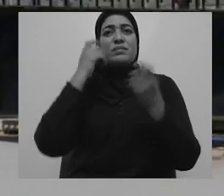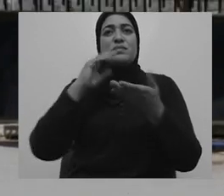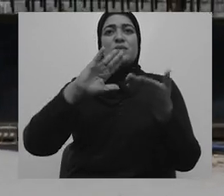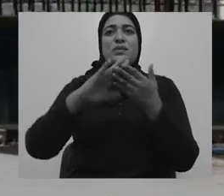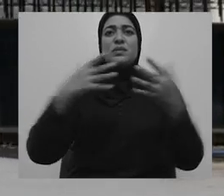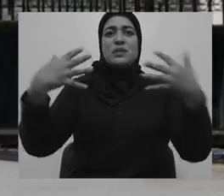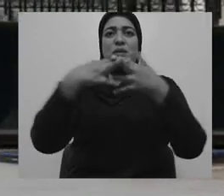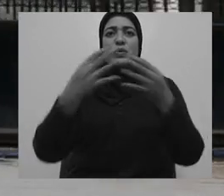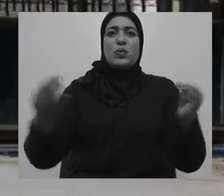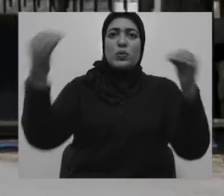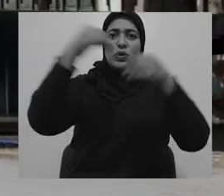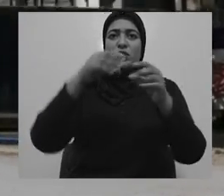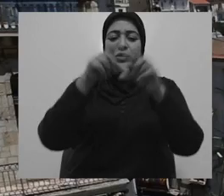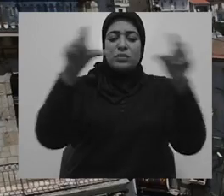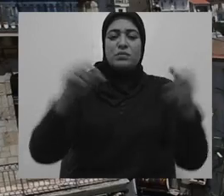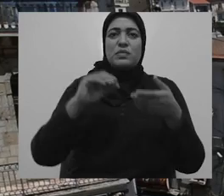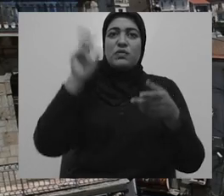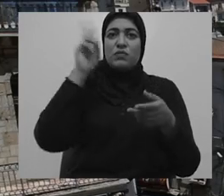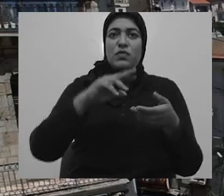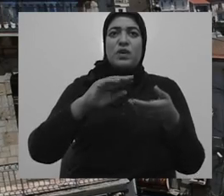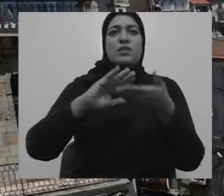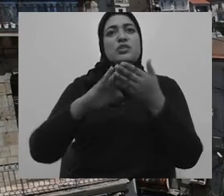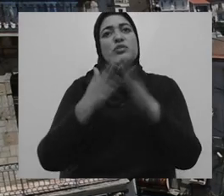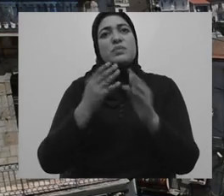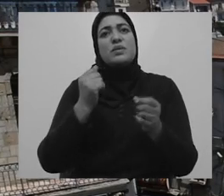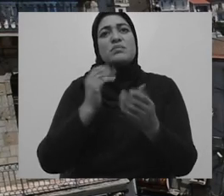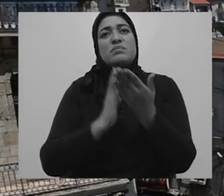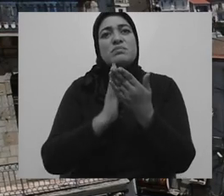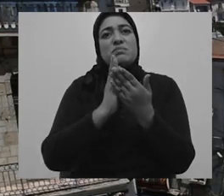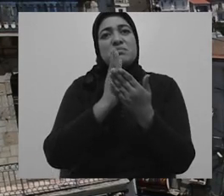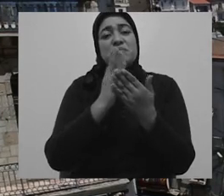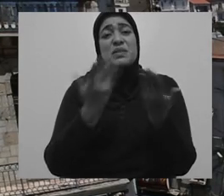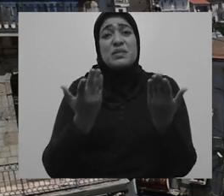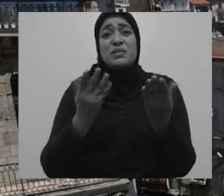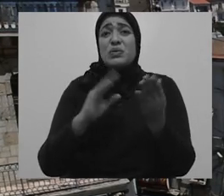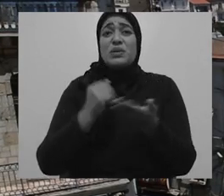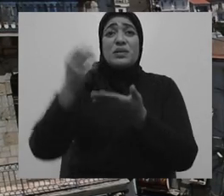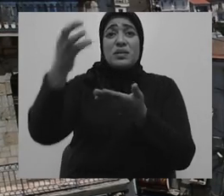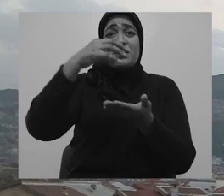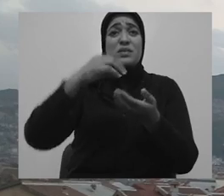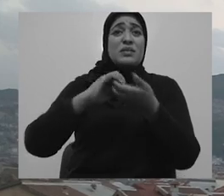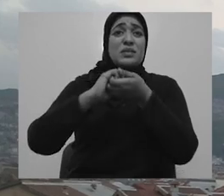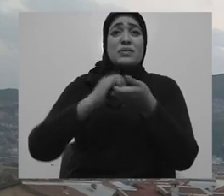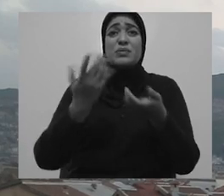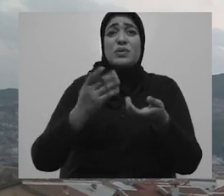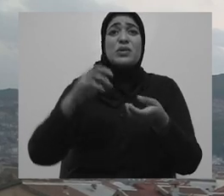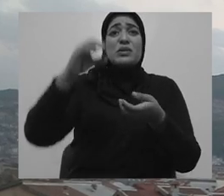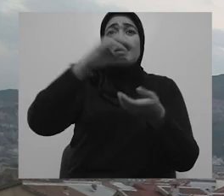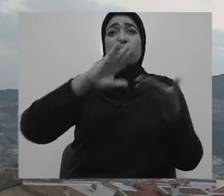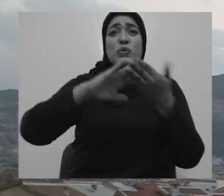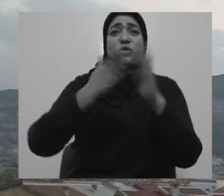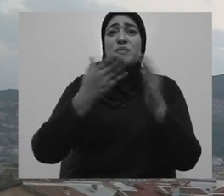problèmes d'accessibilité. L'accessibilité chez nous, presque, il n'y a pas d'accessibilité. Que ce soit les immeubles